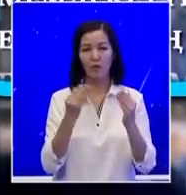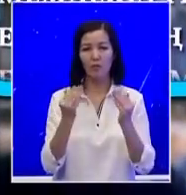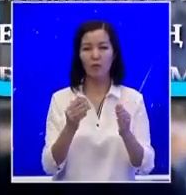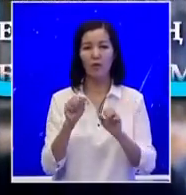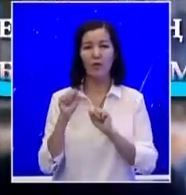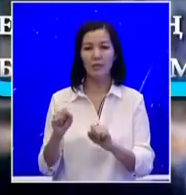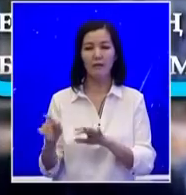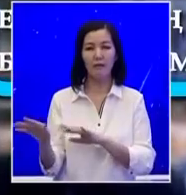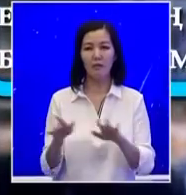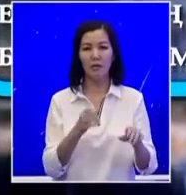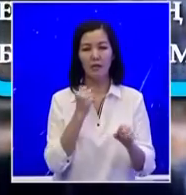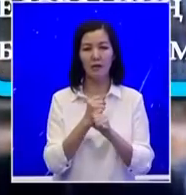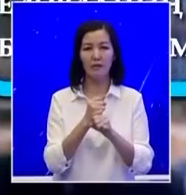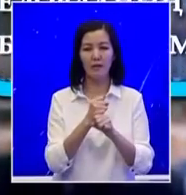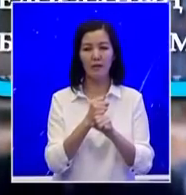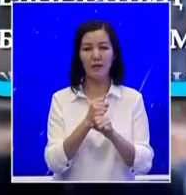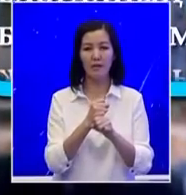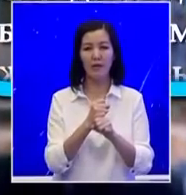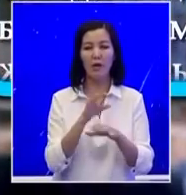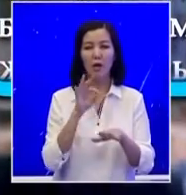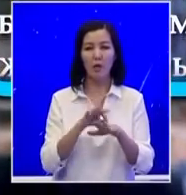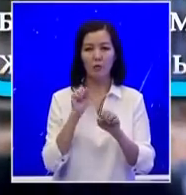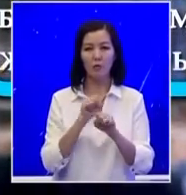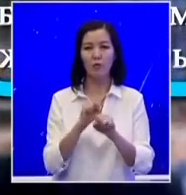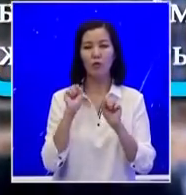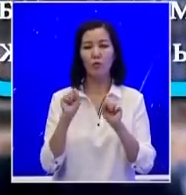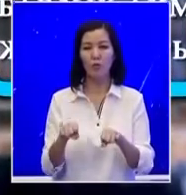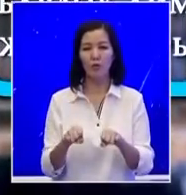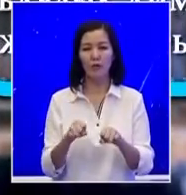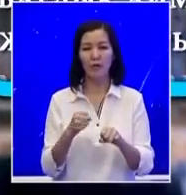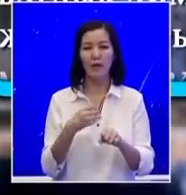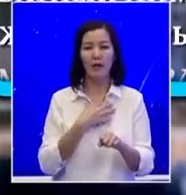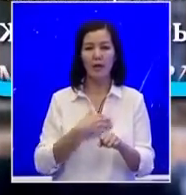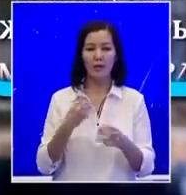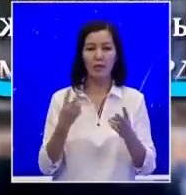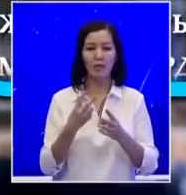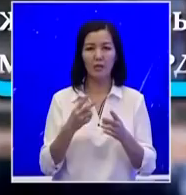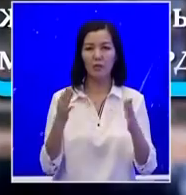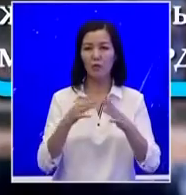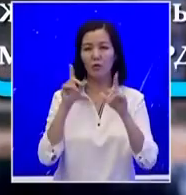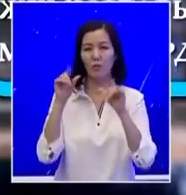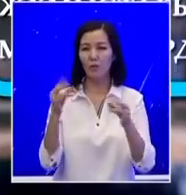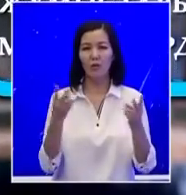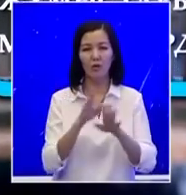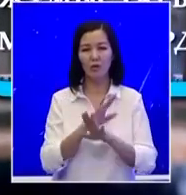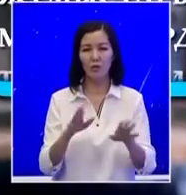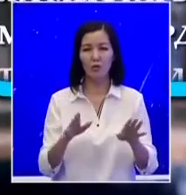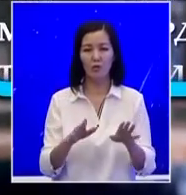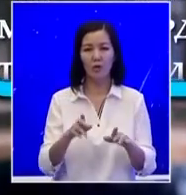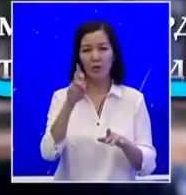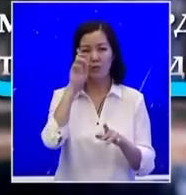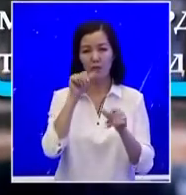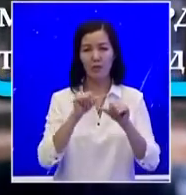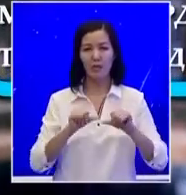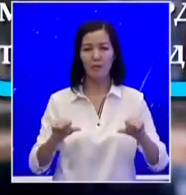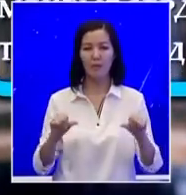Сақтық шараларын қатаң ұстансақ қана індеттен құтыламыз. Аса қажеттілік болмаса ешқайда шықпай үйде отырыңыздар. Мемлекеттік